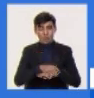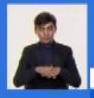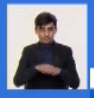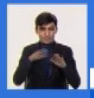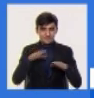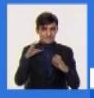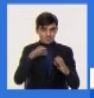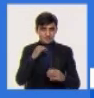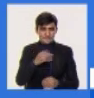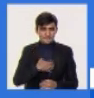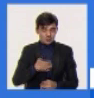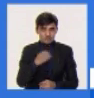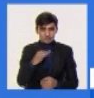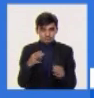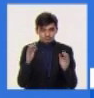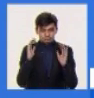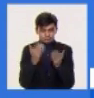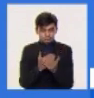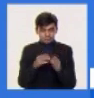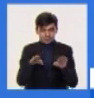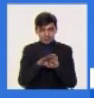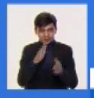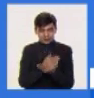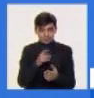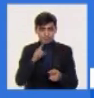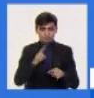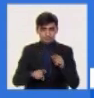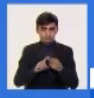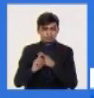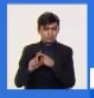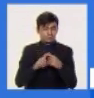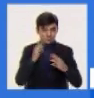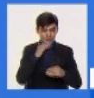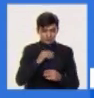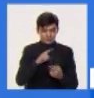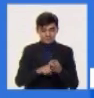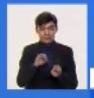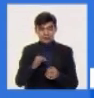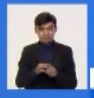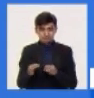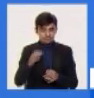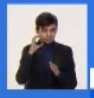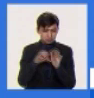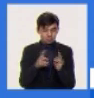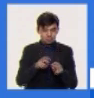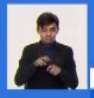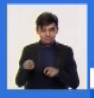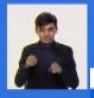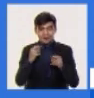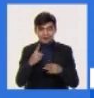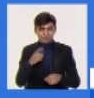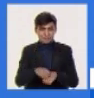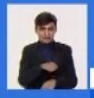очень важно, так как именно в закрытом помещении легко распространяется инфекция. Соблюдение правил рассадки и заполнения в автобусах